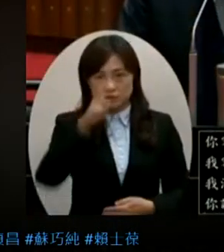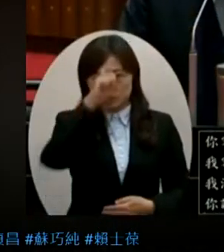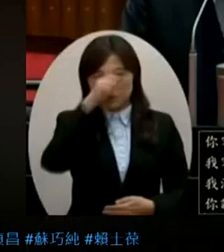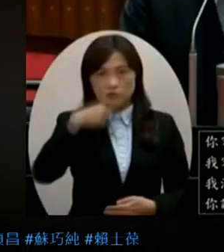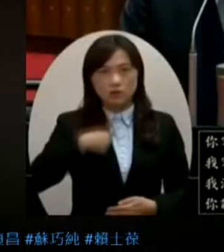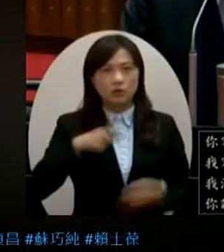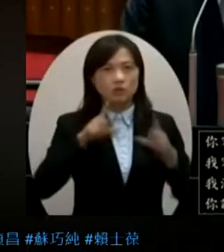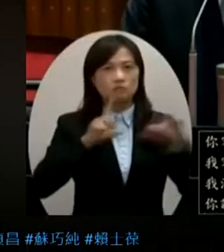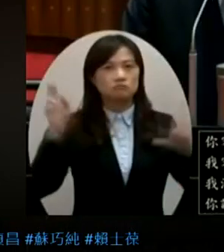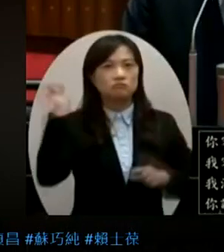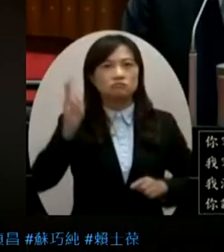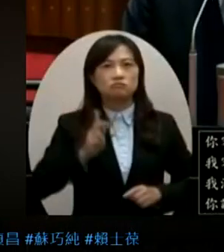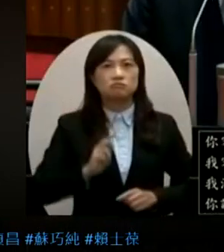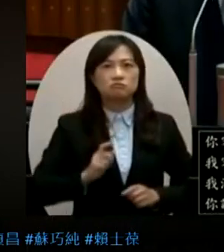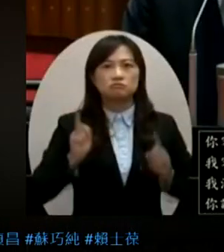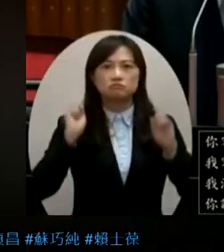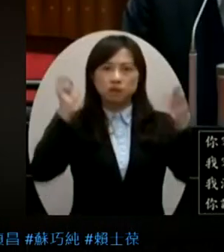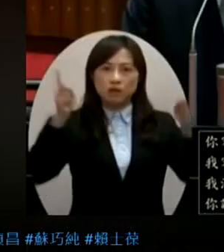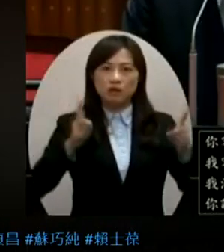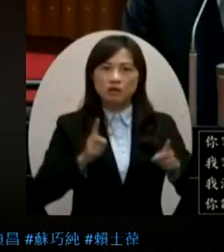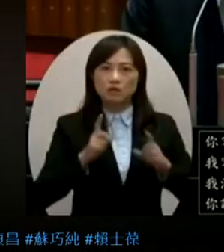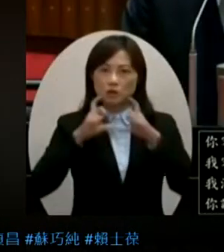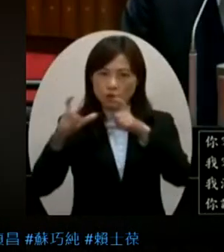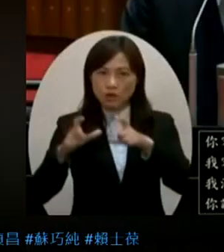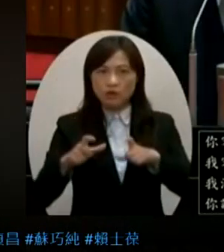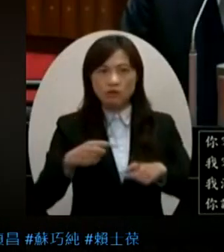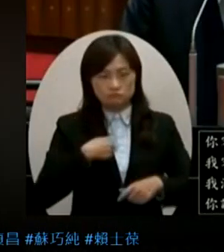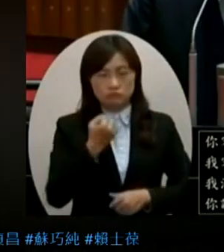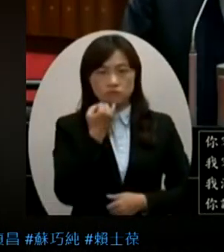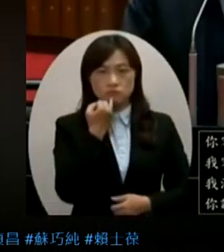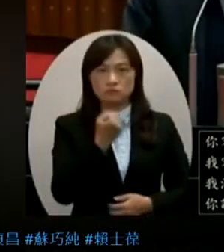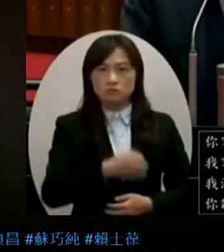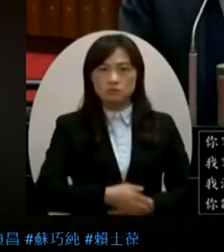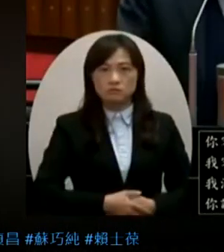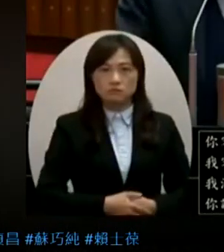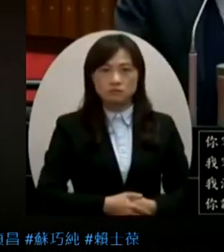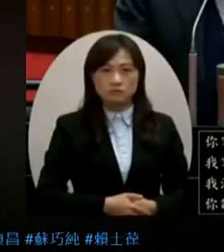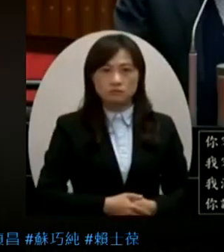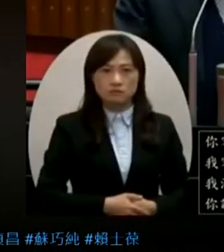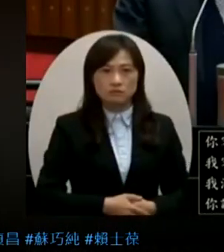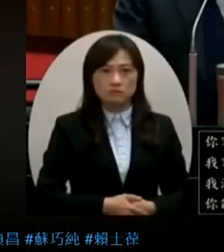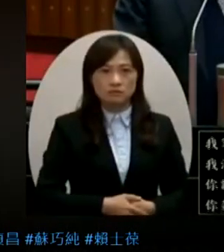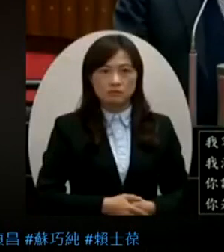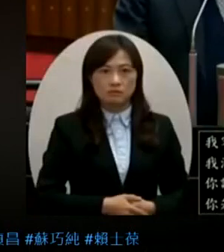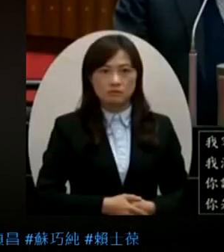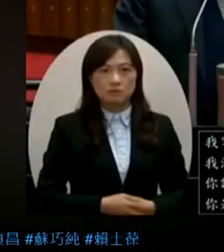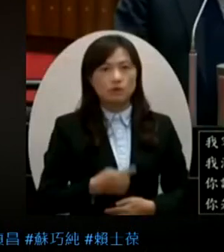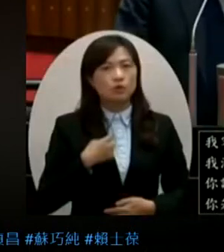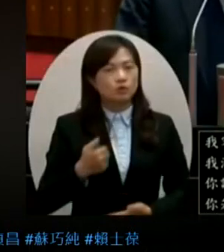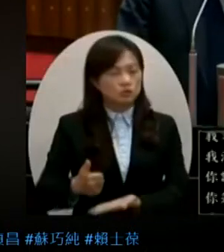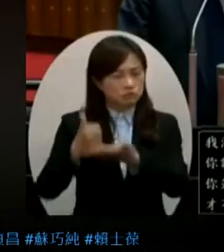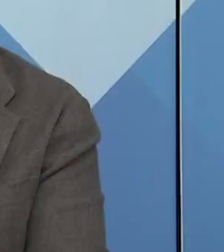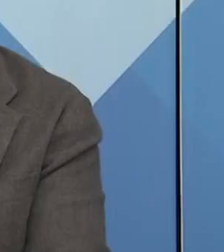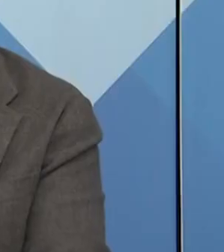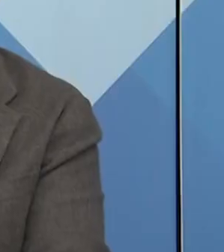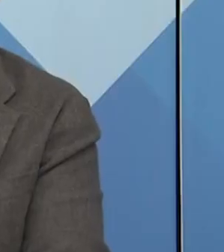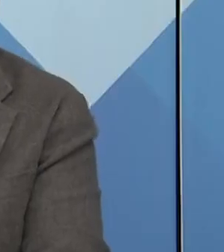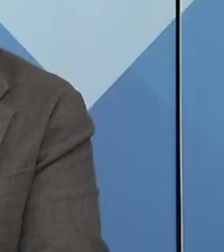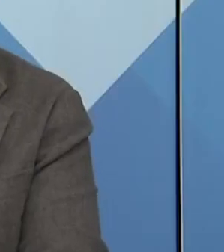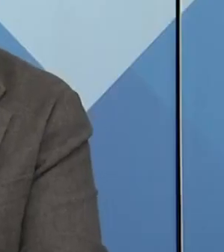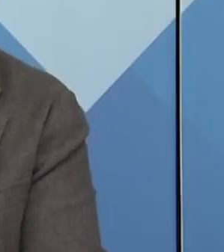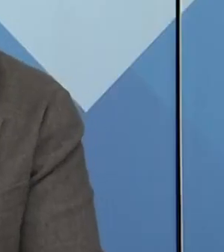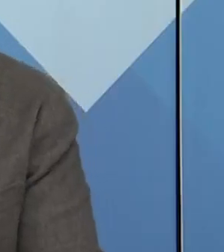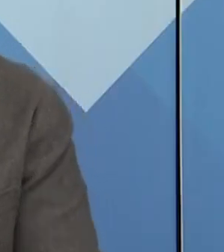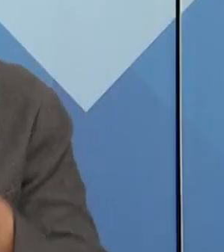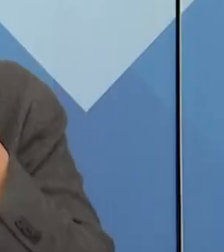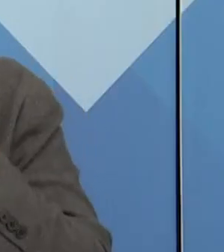是你让他讲话反而修理不了， 嗯， 你反而哎、欸、让他想 讲， 哎、欸、我没有让你，我没有问你哎、